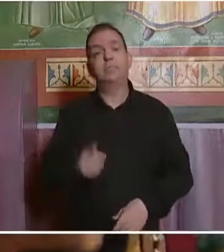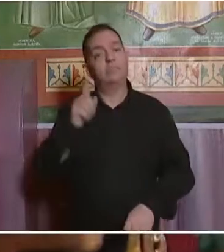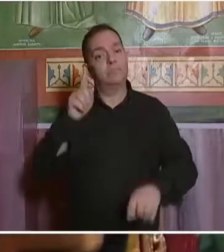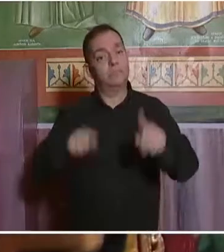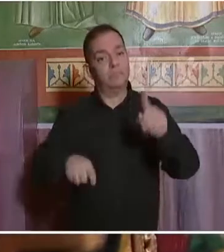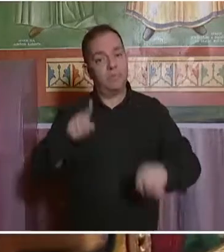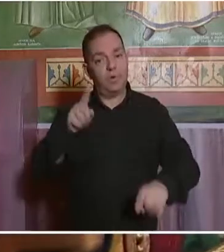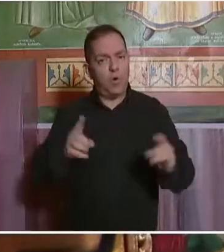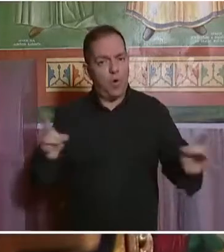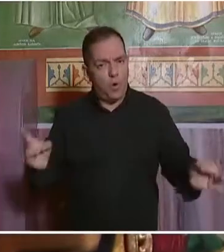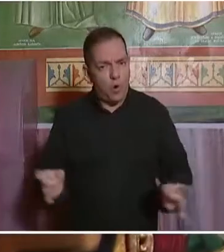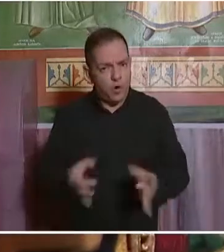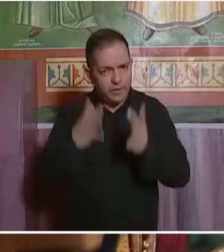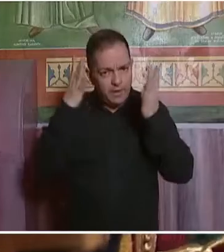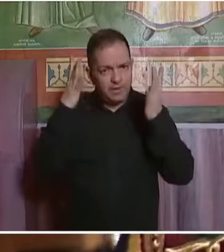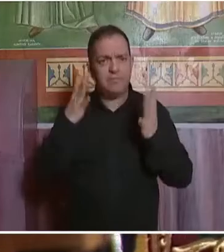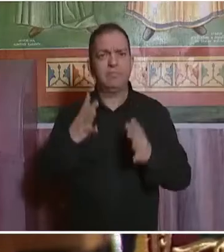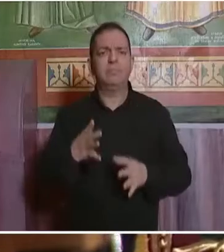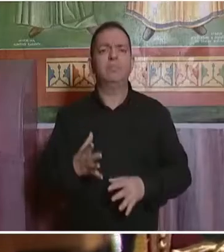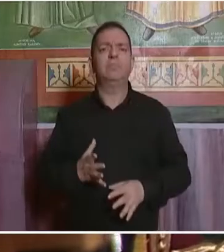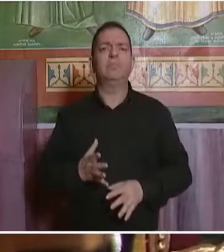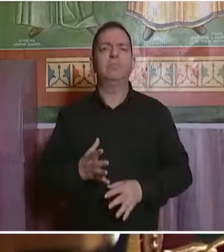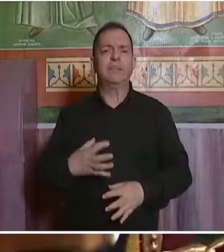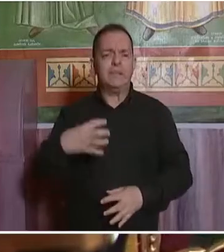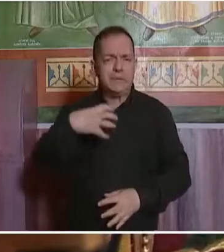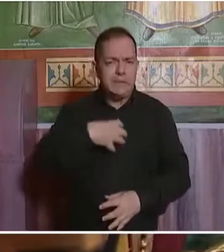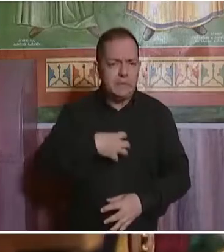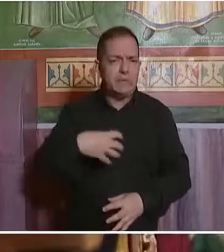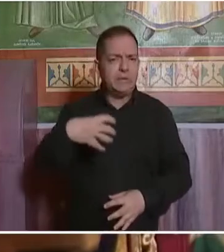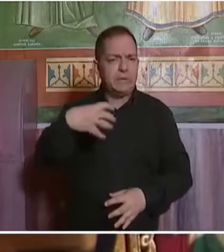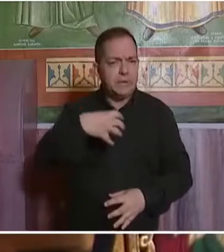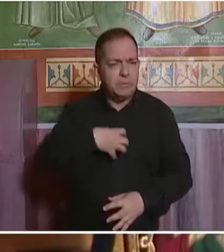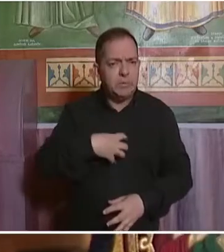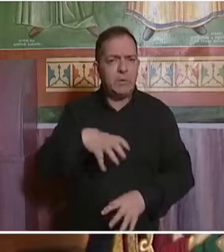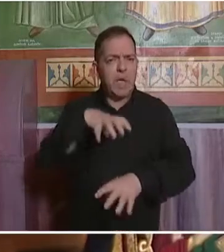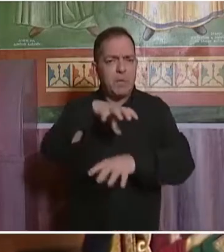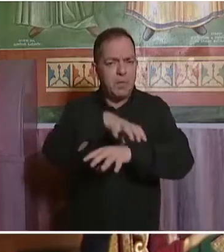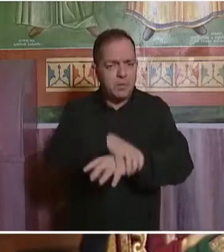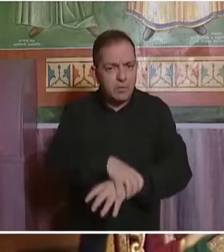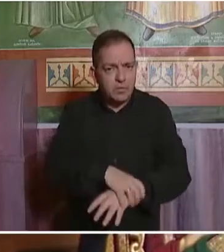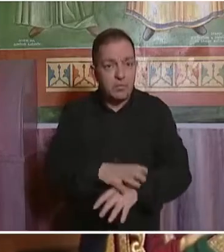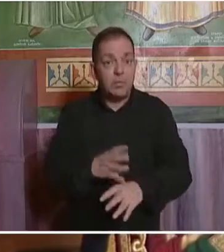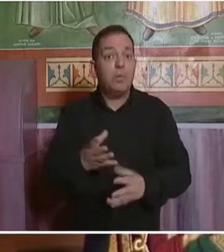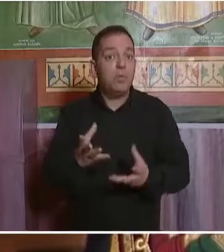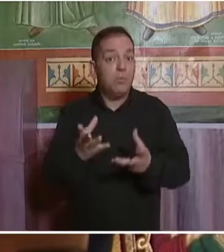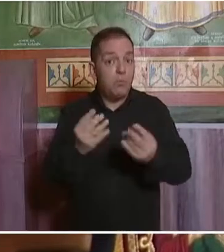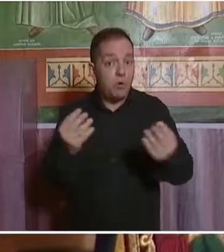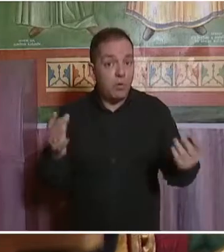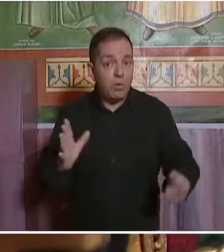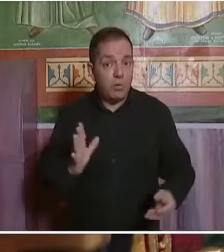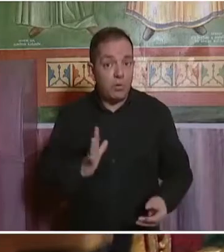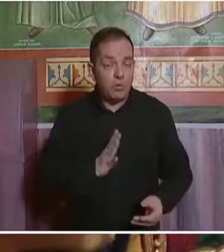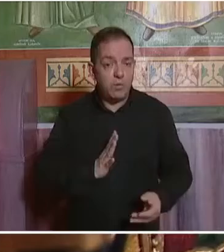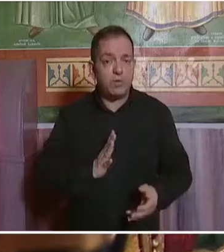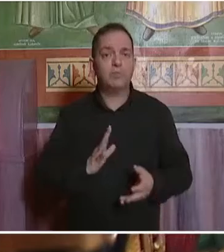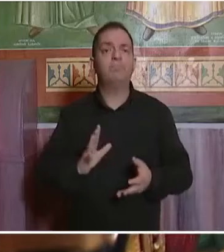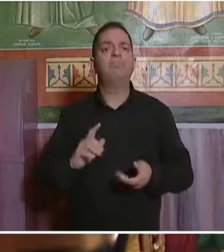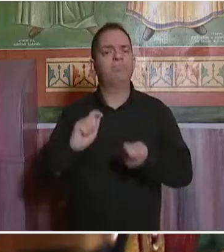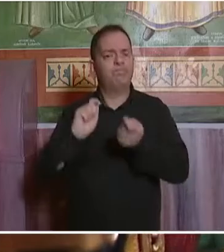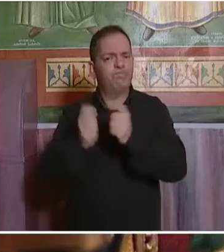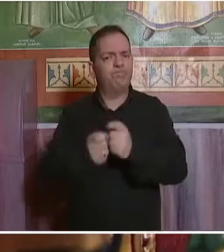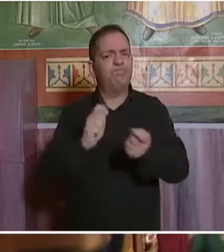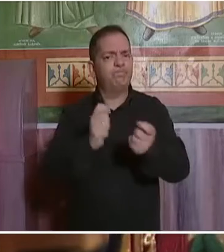αυτές τις καταστάσεις πηγάζουν, προέρχονται για πολλούς ανθρώπους οι